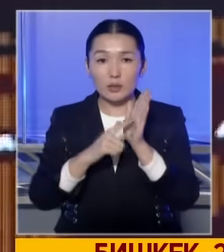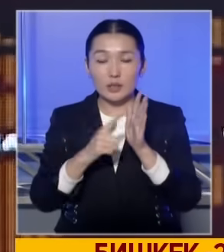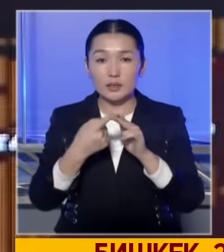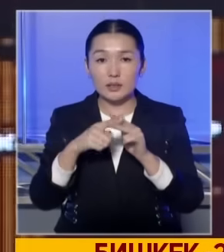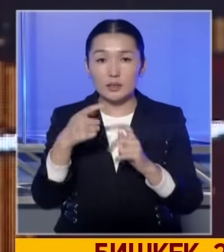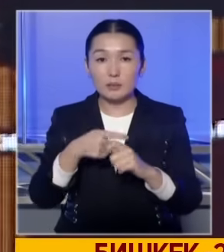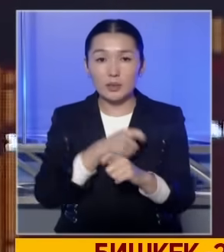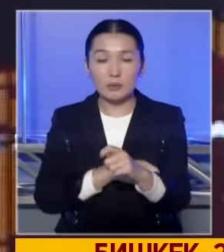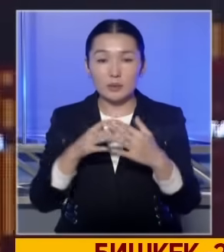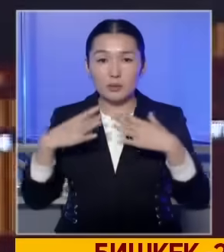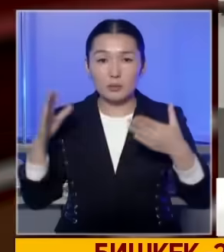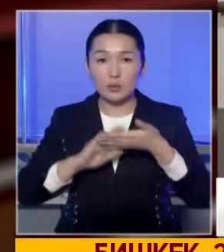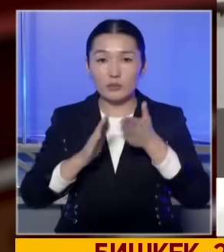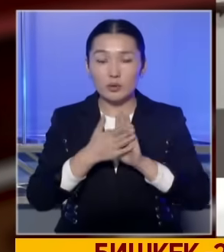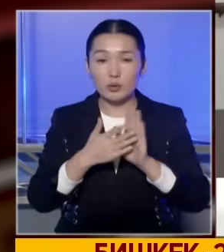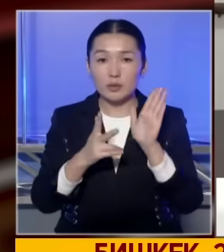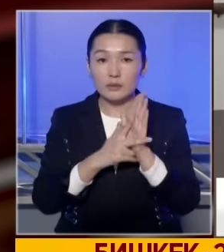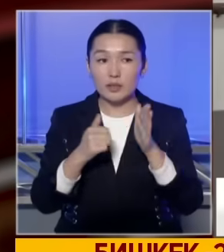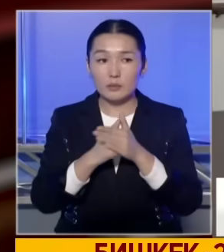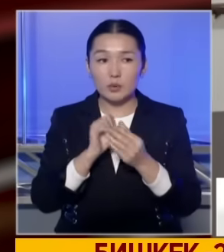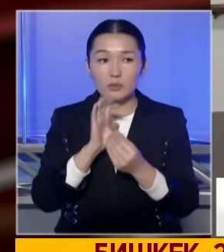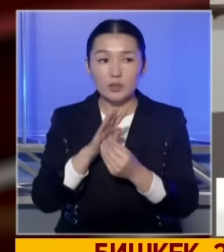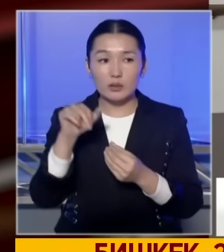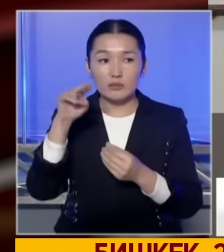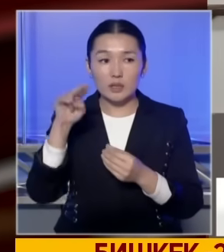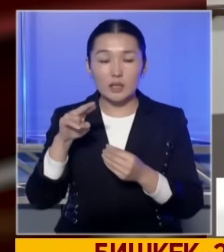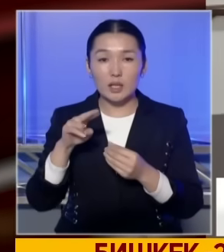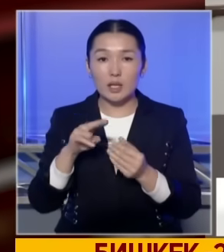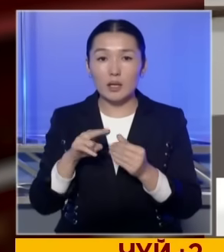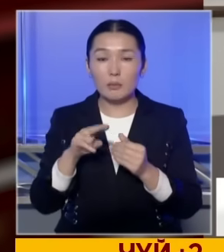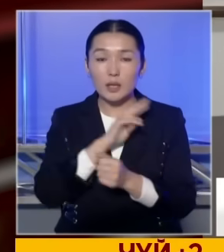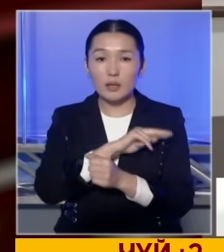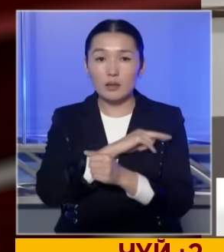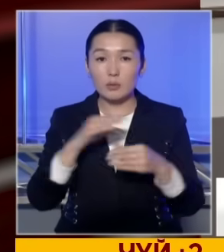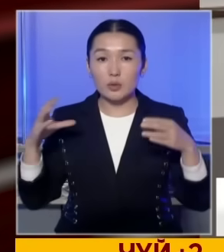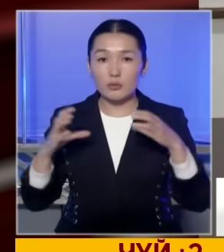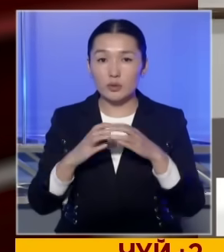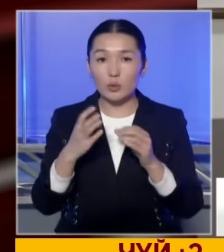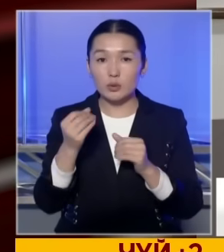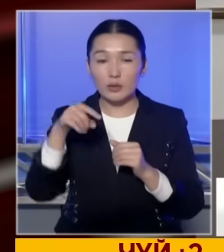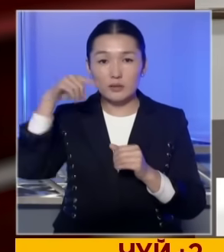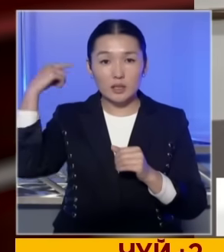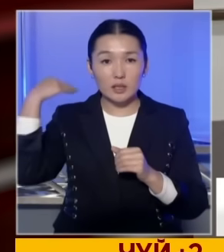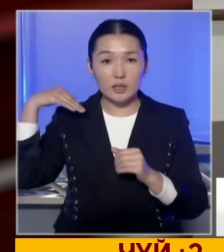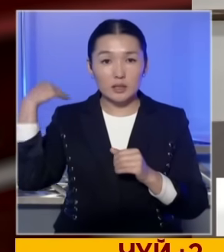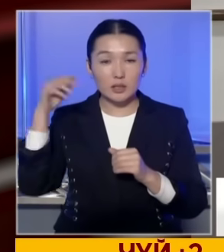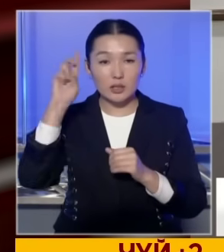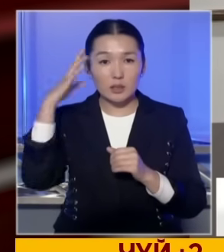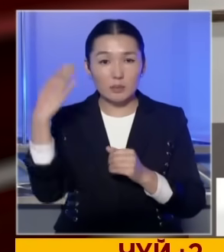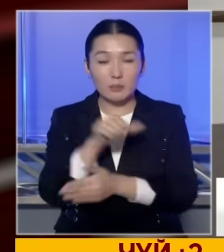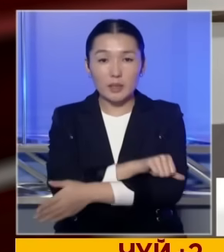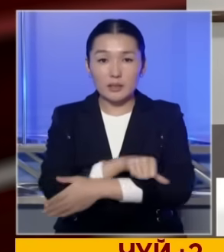макулдашты. 8 декабрдан 14 декабрга чейин топографиялык жумушчу топтордун ошондой эле Кыргыз-Тажик мамлекеттик чек